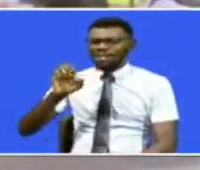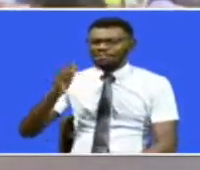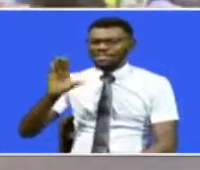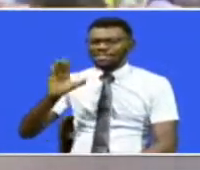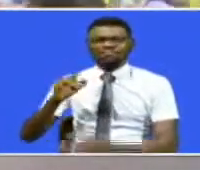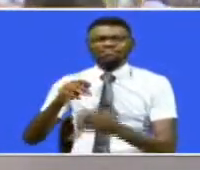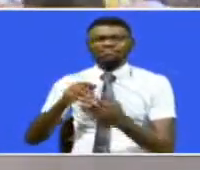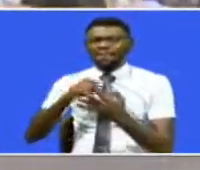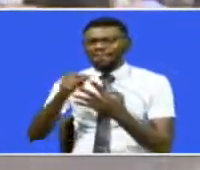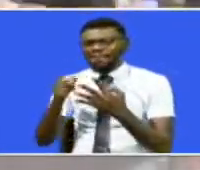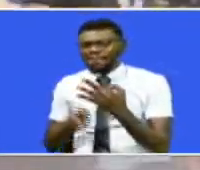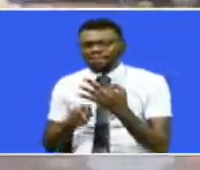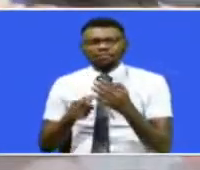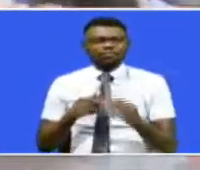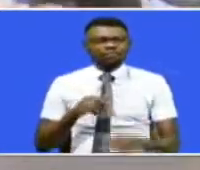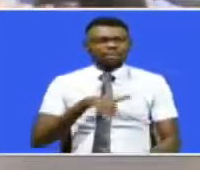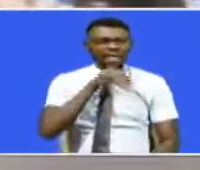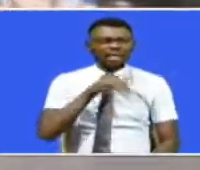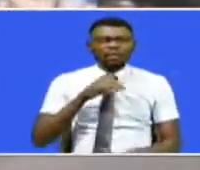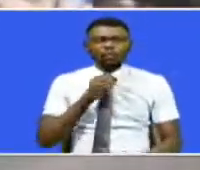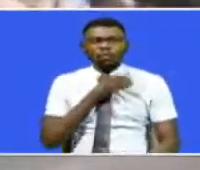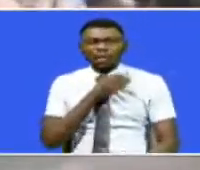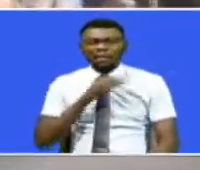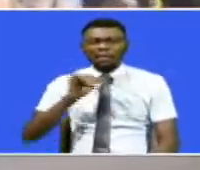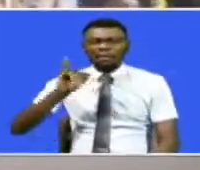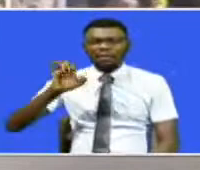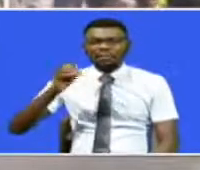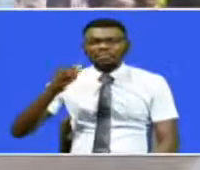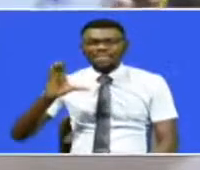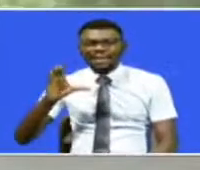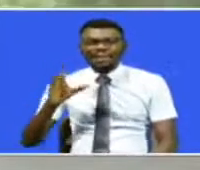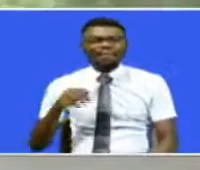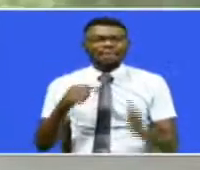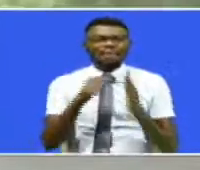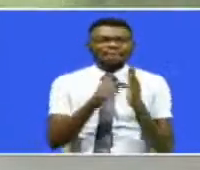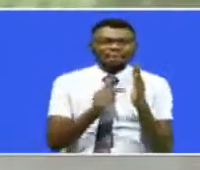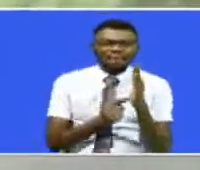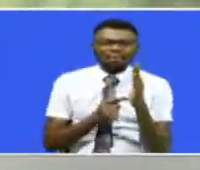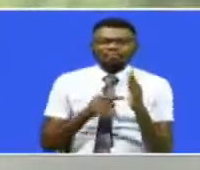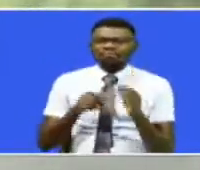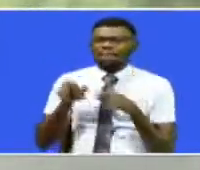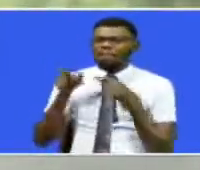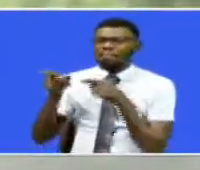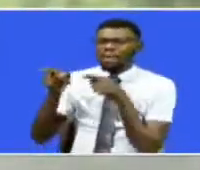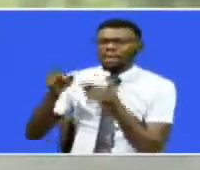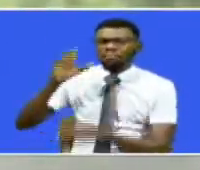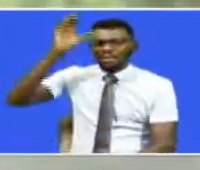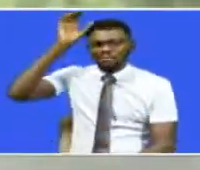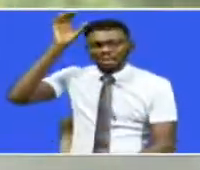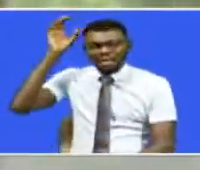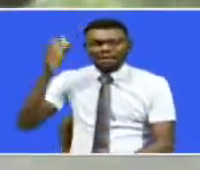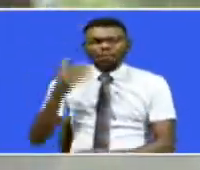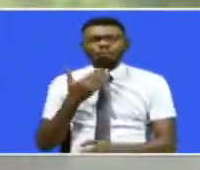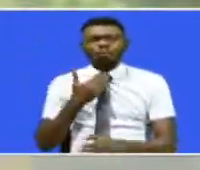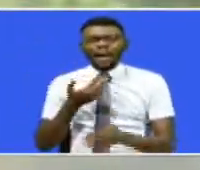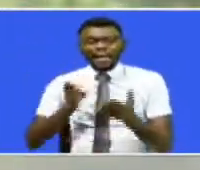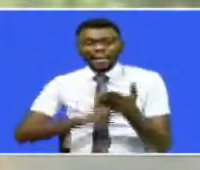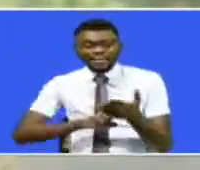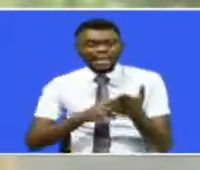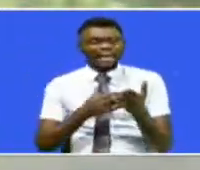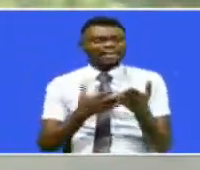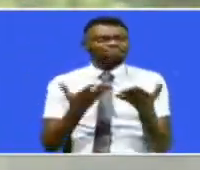Mara anasema sijui ya IBC, mara anasema Jepukati, mara anasema sijui register.